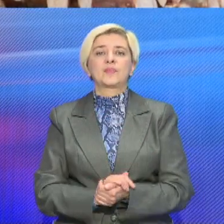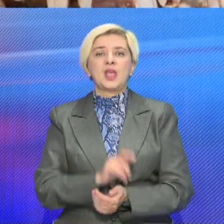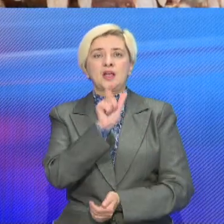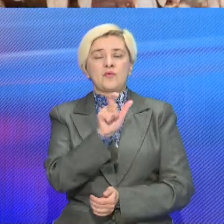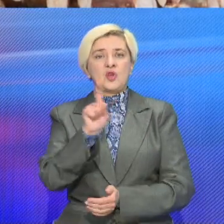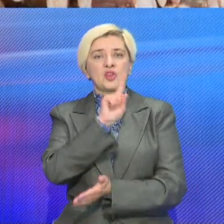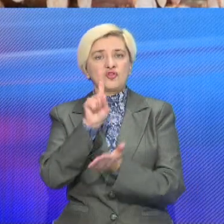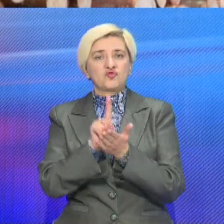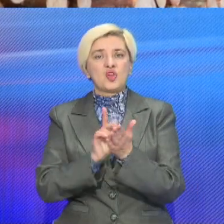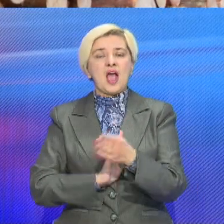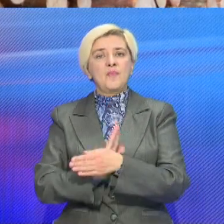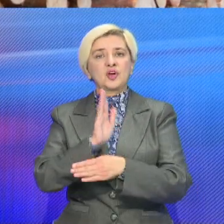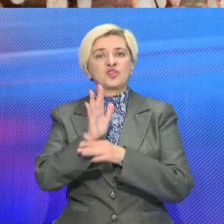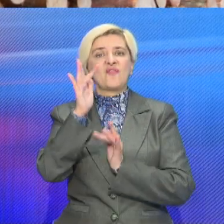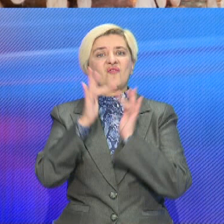обращаться в лесничество,